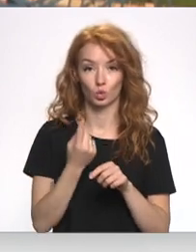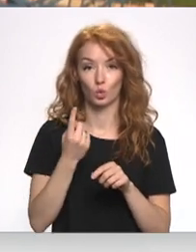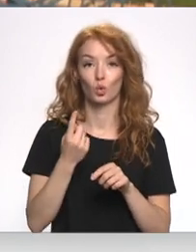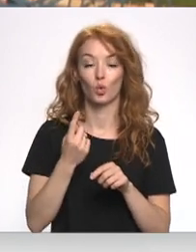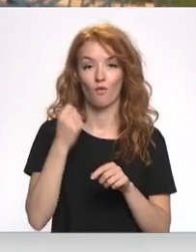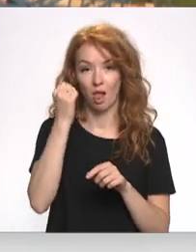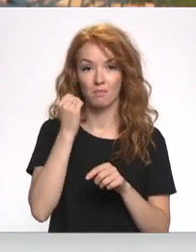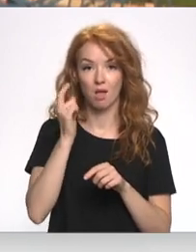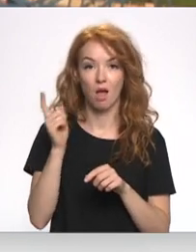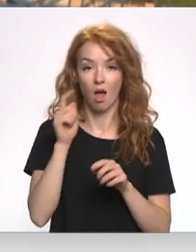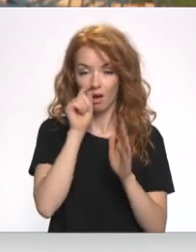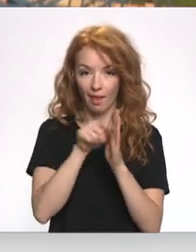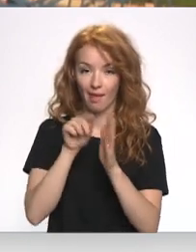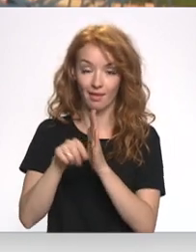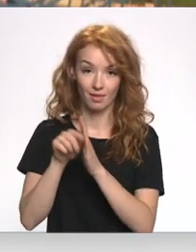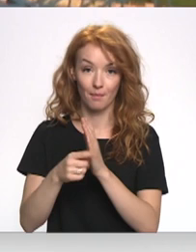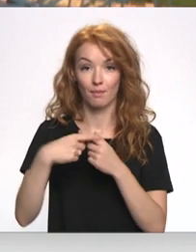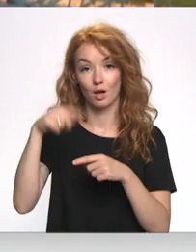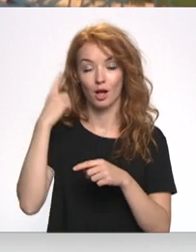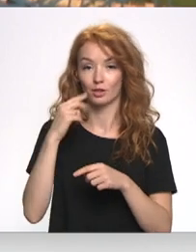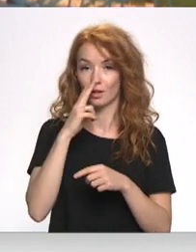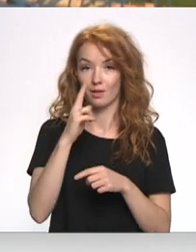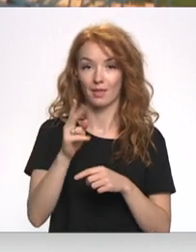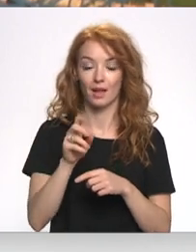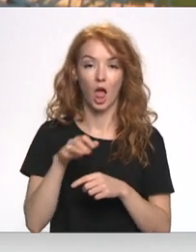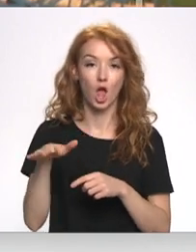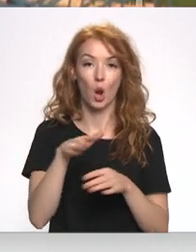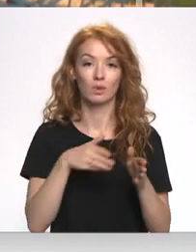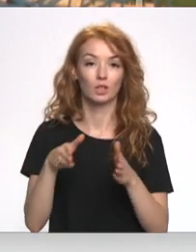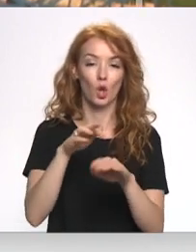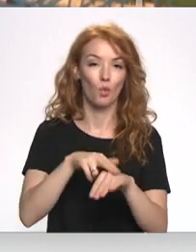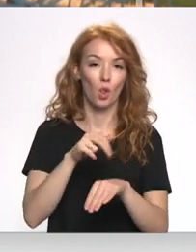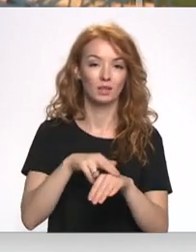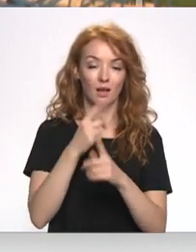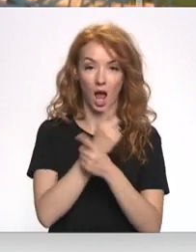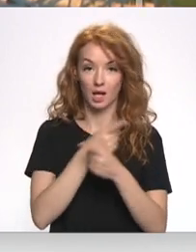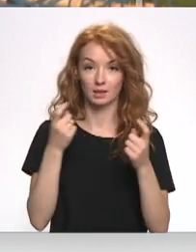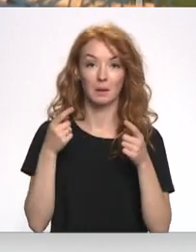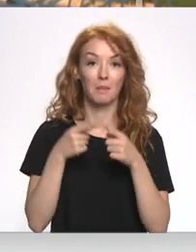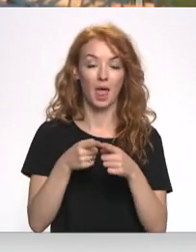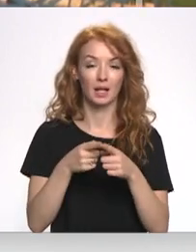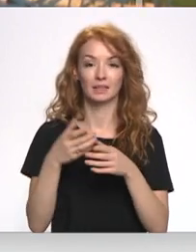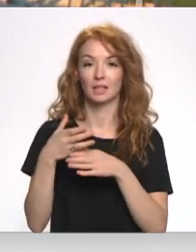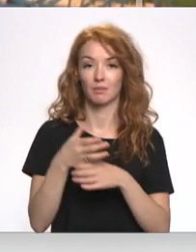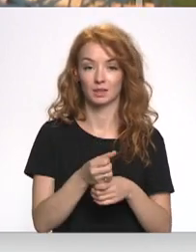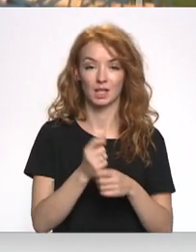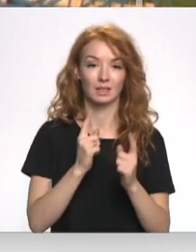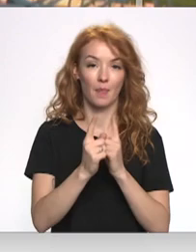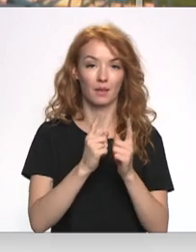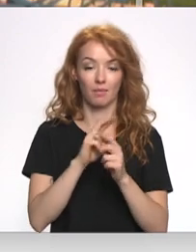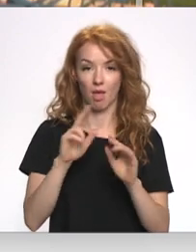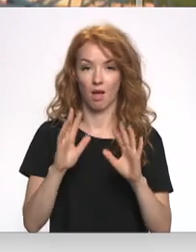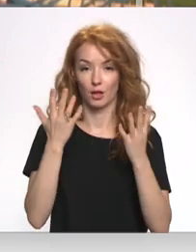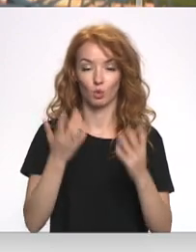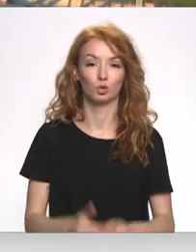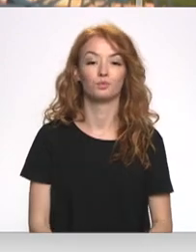reidam Valmierā un tās apkārtnē. No pagājušās nedēļas rit Eiropas ceļu policijas akcija, kuras mērķis – mazināt satiksmes